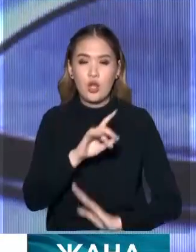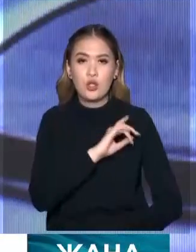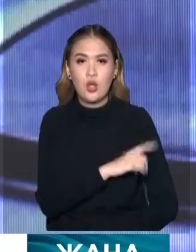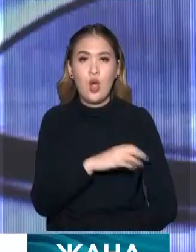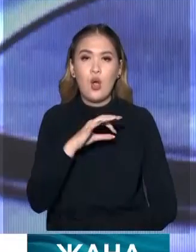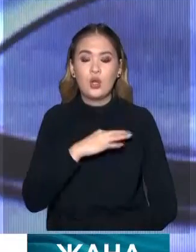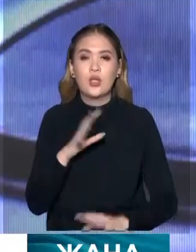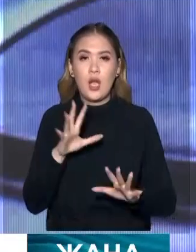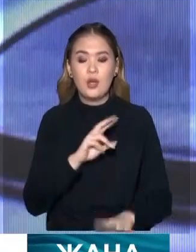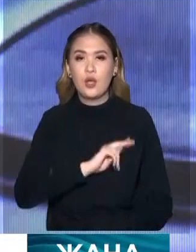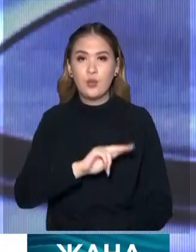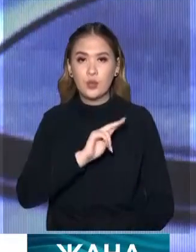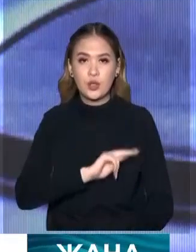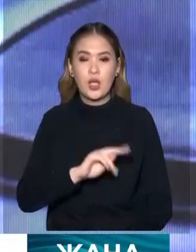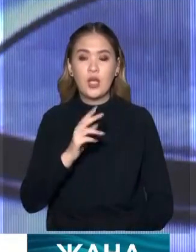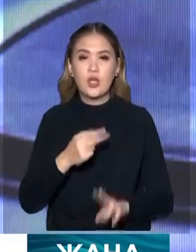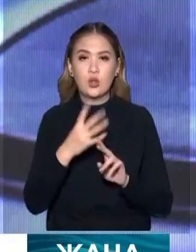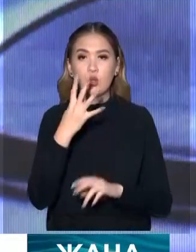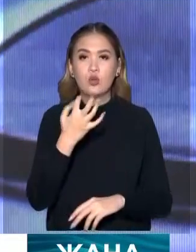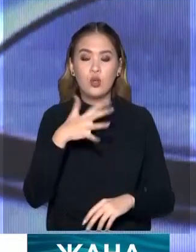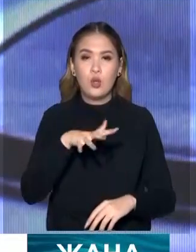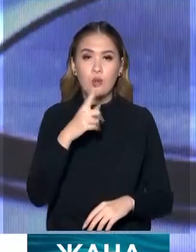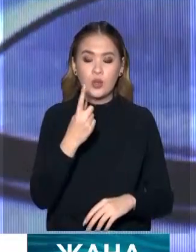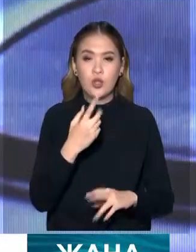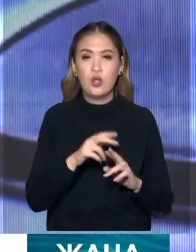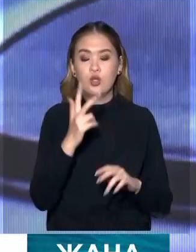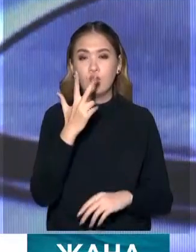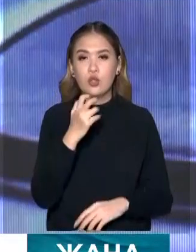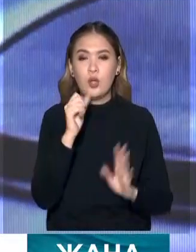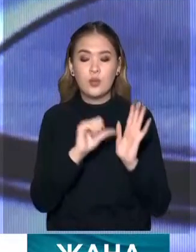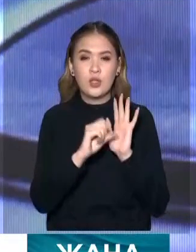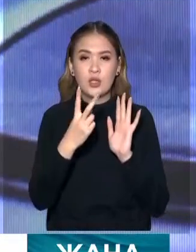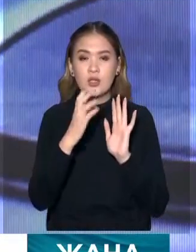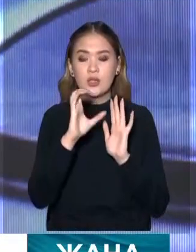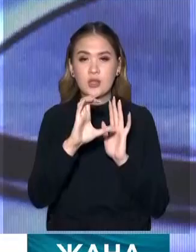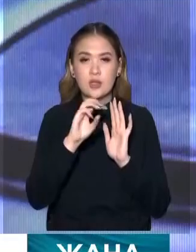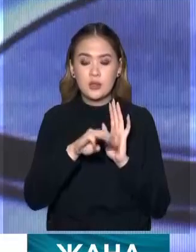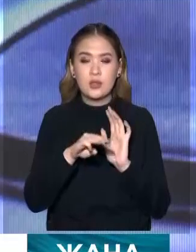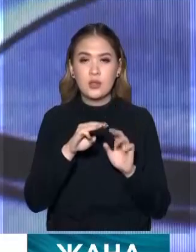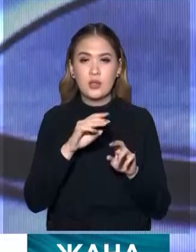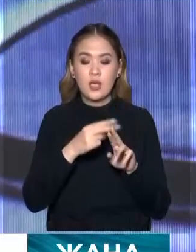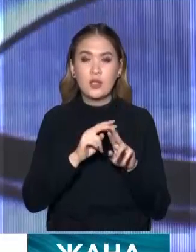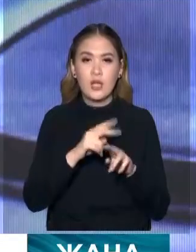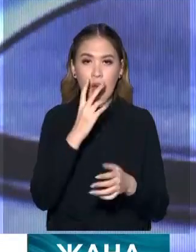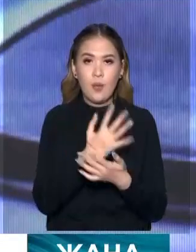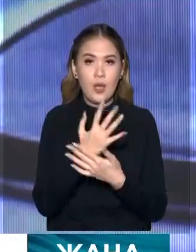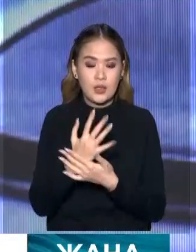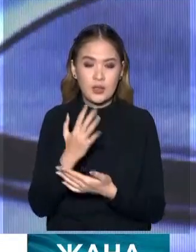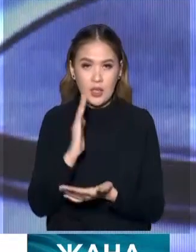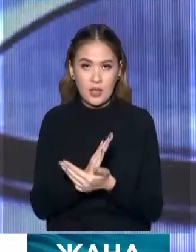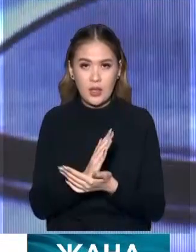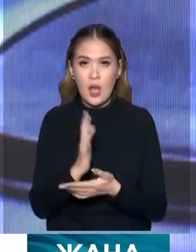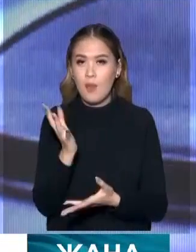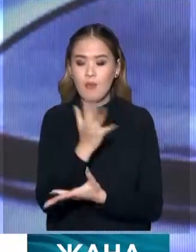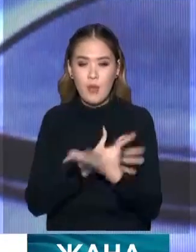органдарының қызметкерлері мына 451-ші не болмаса 362-ші баптар деген бар, өзінің қызметін асыра пайдалану. Солар мен